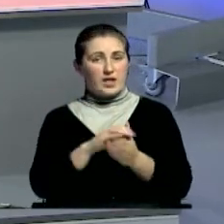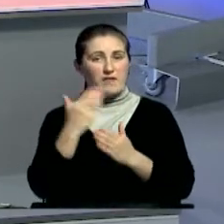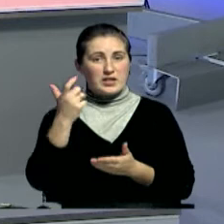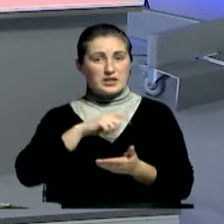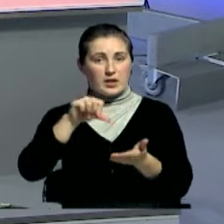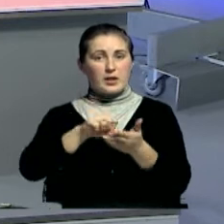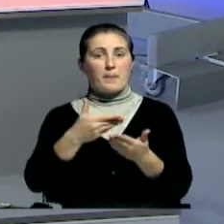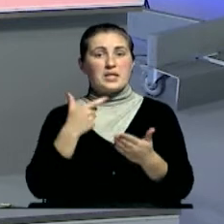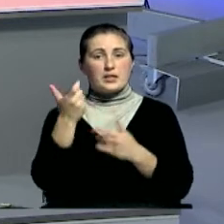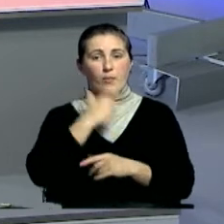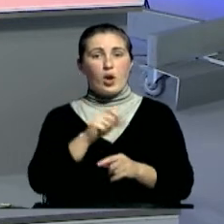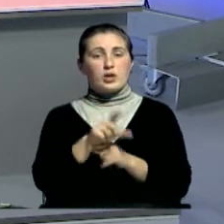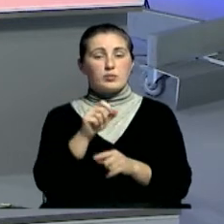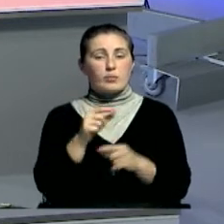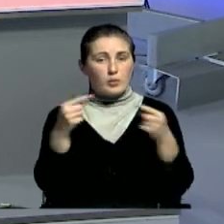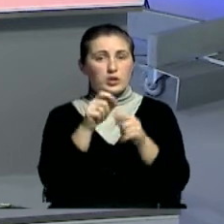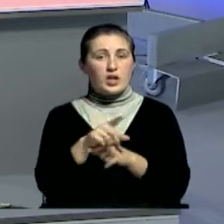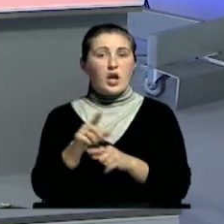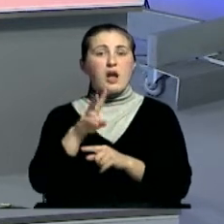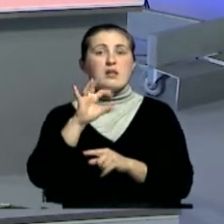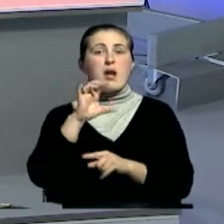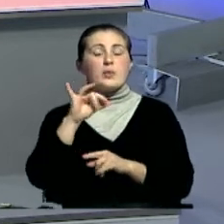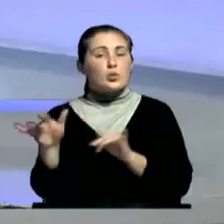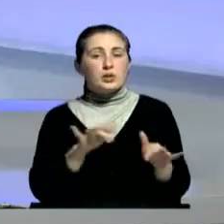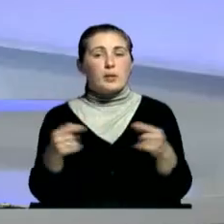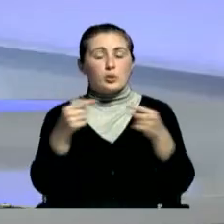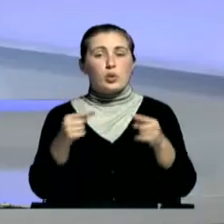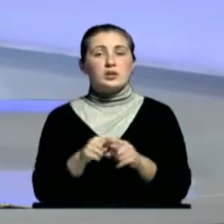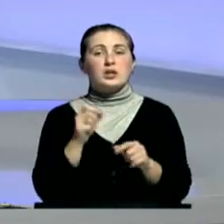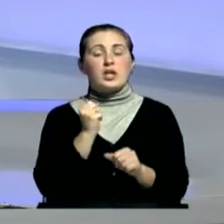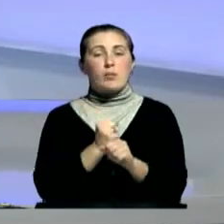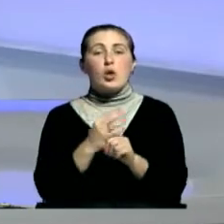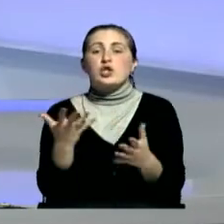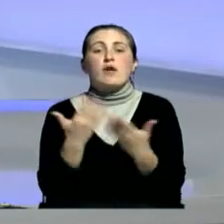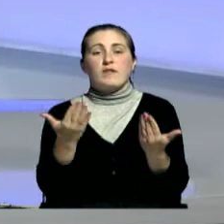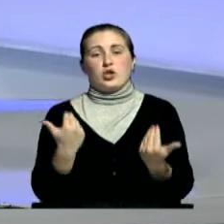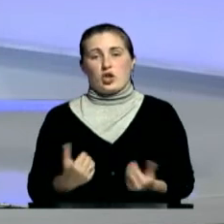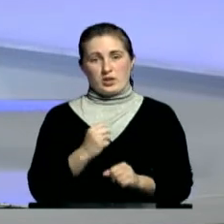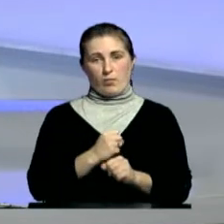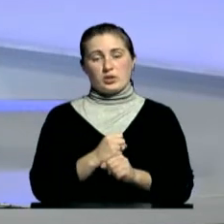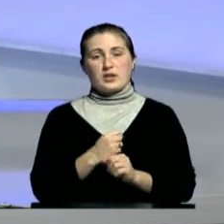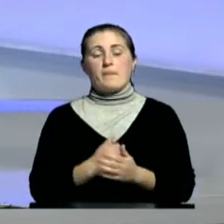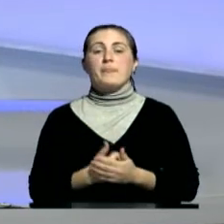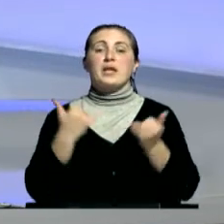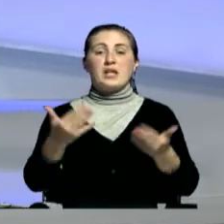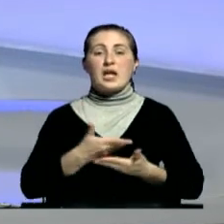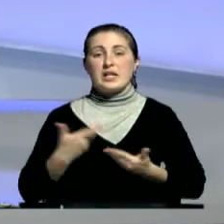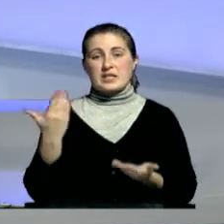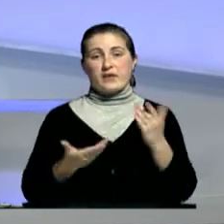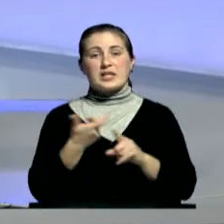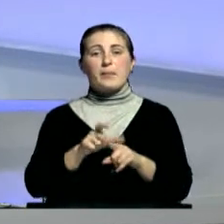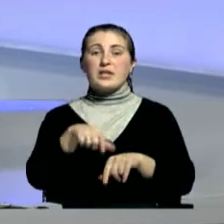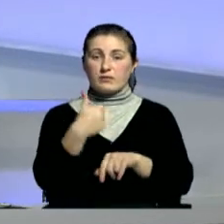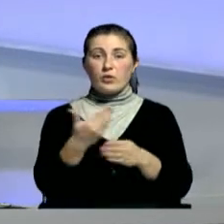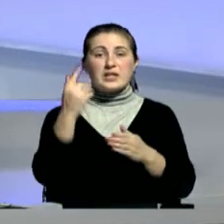перед собой определенные задачи, вы лоббируете определенные вопросы. Над чем вы сейчас работаете? Ну, для нас, наверное, самое основное,